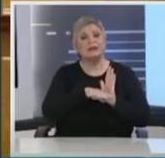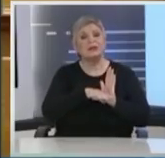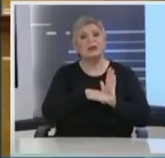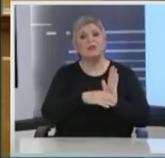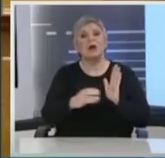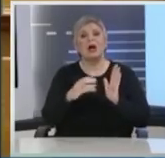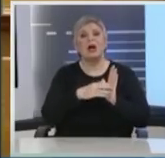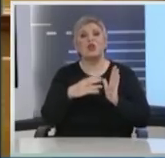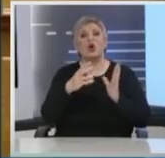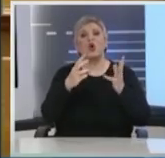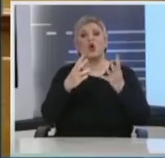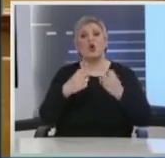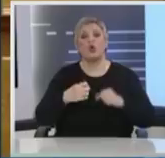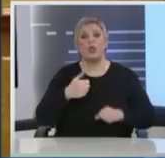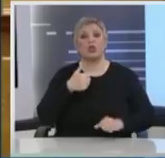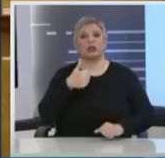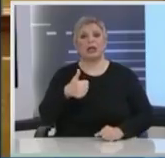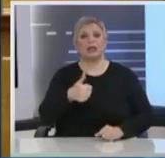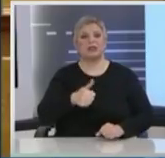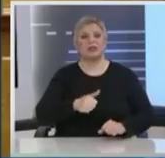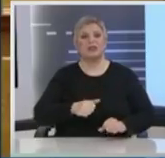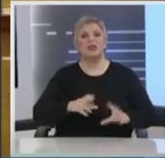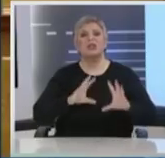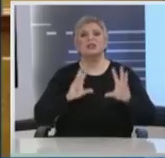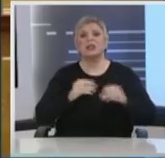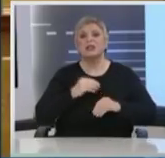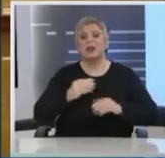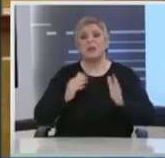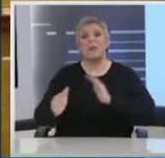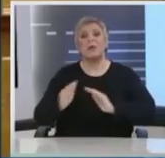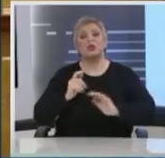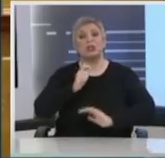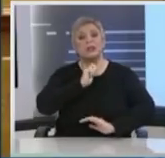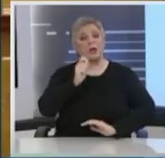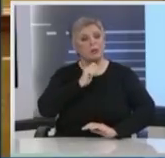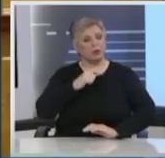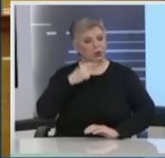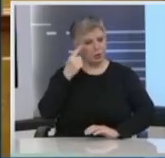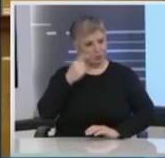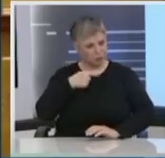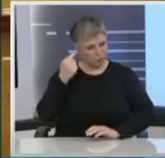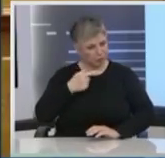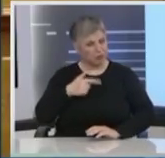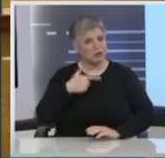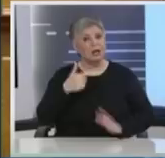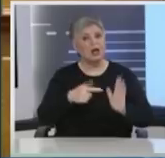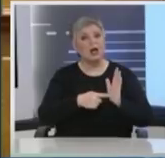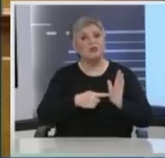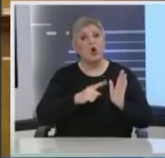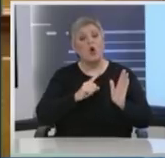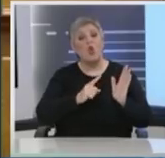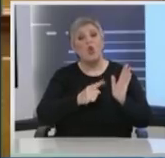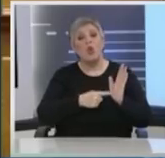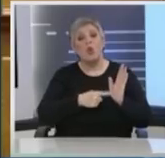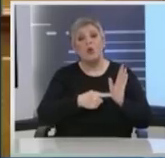άρθρο 86 περί ειδικής προστασίας των πολιτικών προσώπων και τον κατάπτυστο νόμο περί ευθύνης υπουργών ψήφισε ο κ.